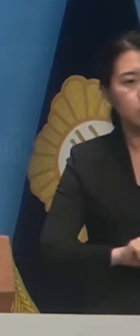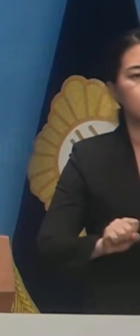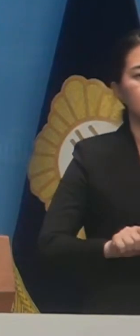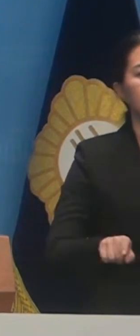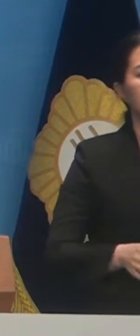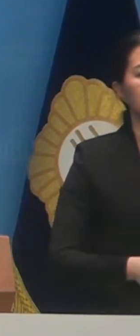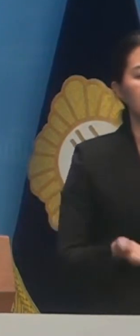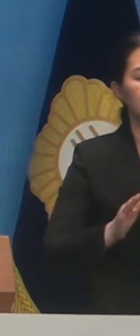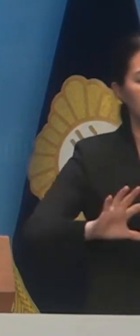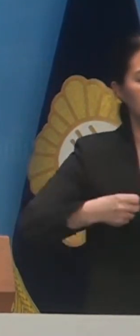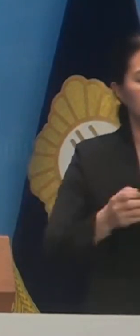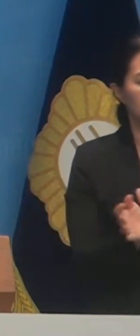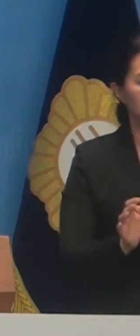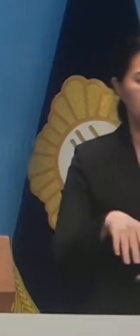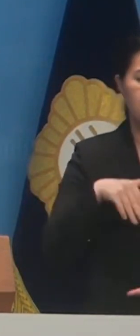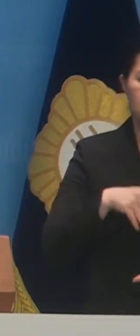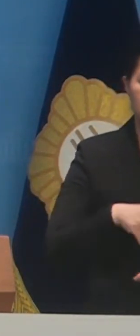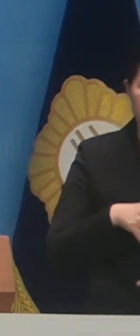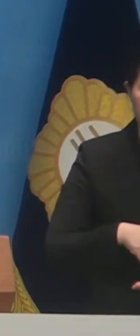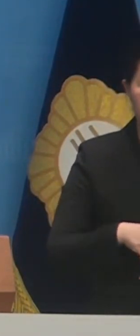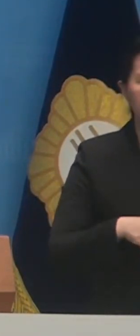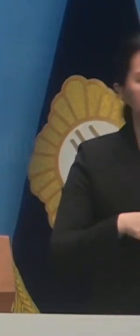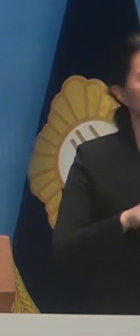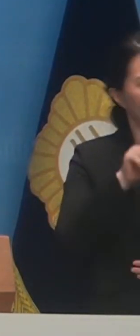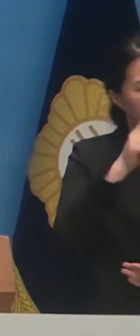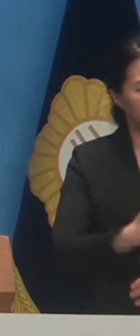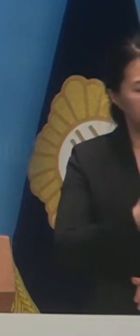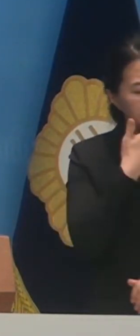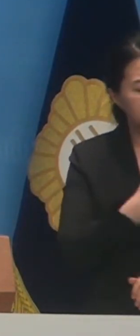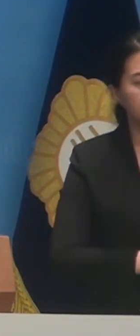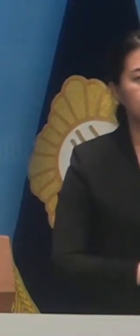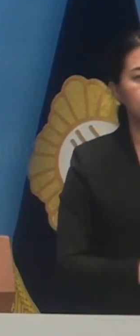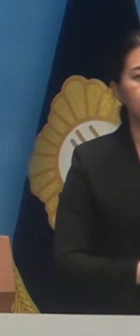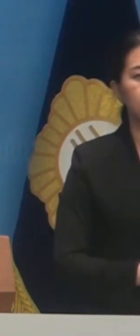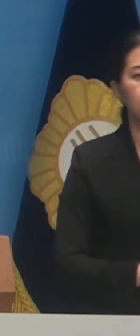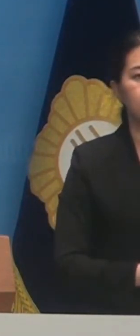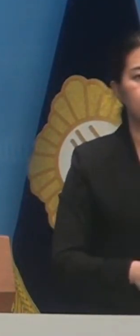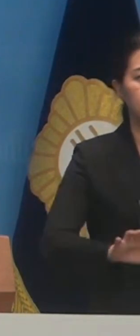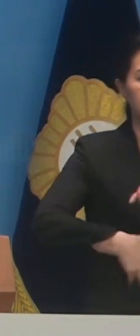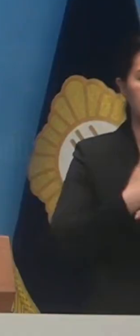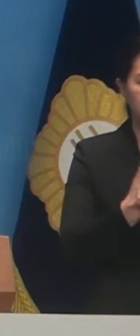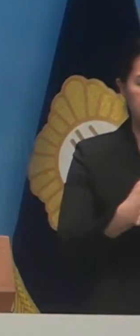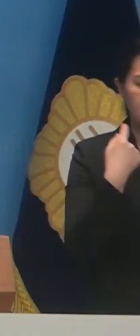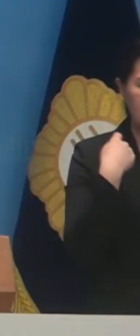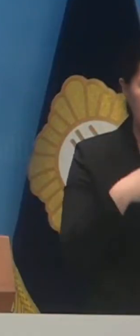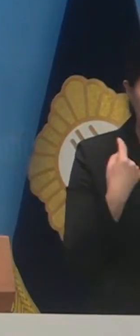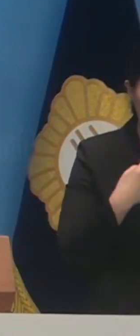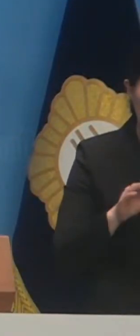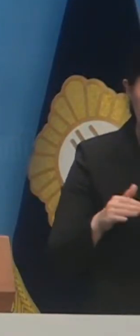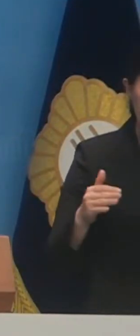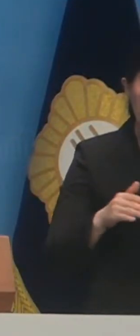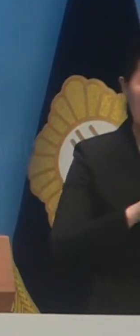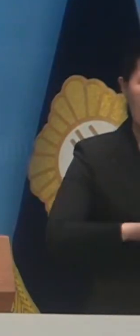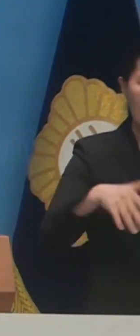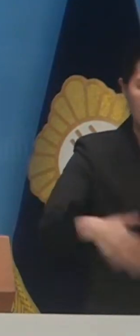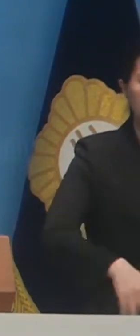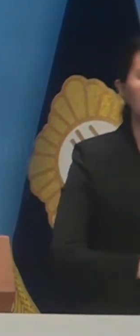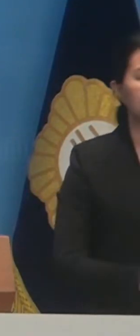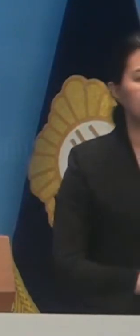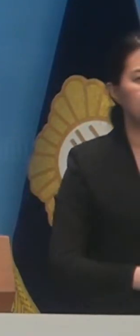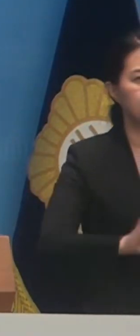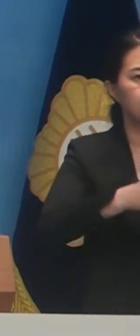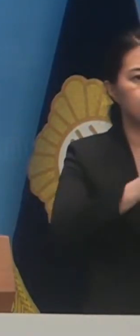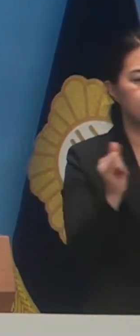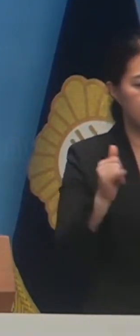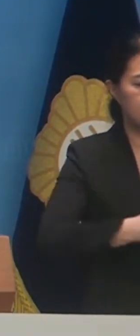하지만 국민의힘은 그 어떤 반성도 참여도 하지 않고 있습니다. 내란의 상처는 아직 아물지 않았고